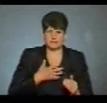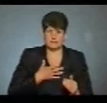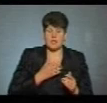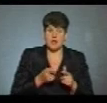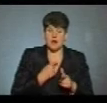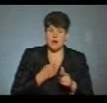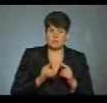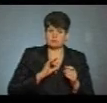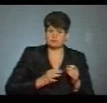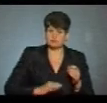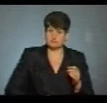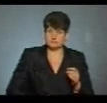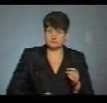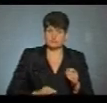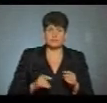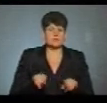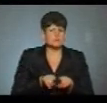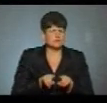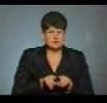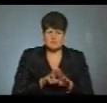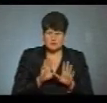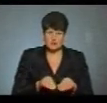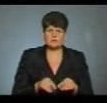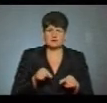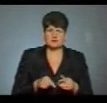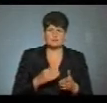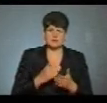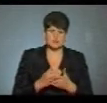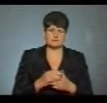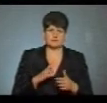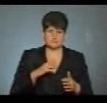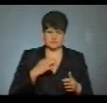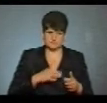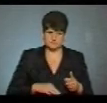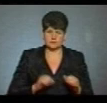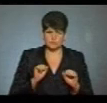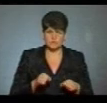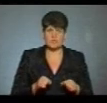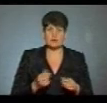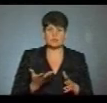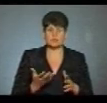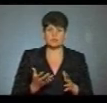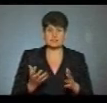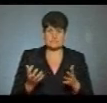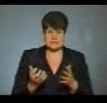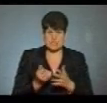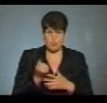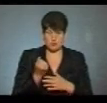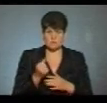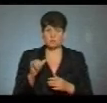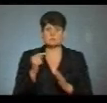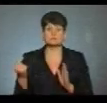канал. В травному каналі ті самі слизові бланки, і там також є оцей АПФ. І якщо вірус знаходить цей фермент,